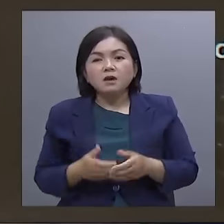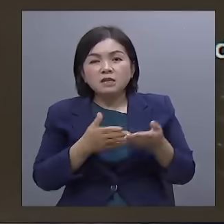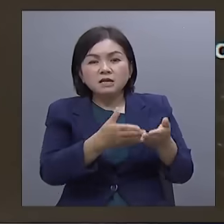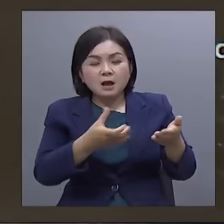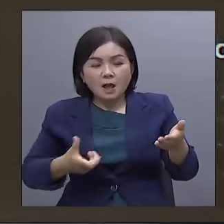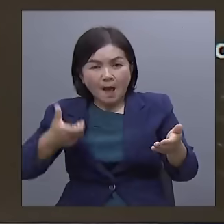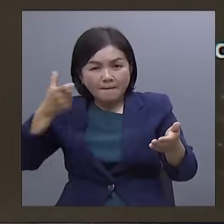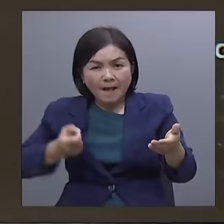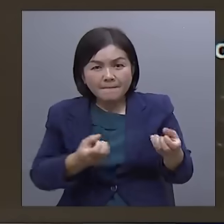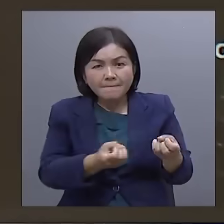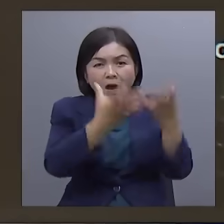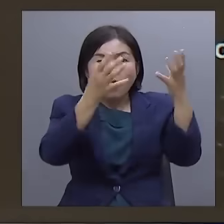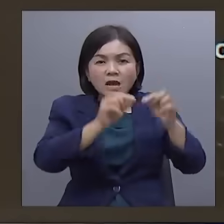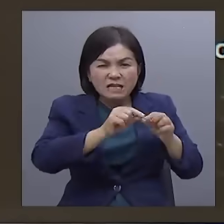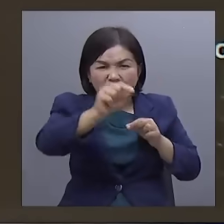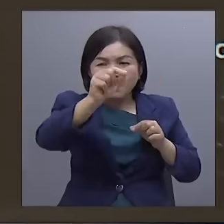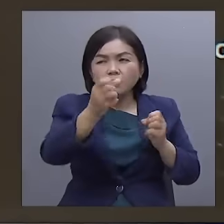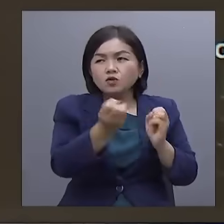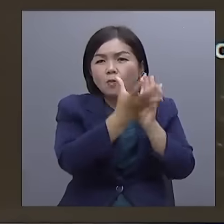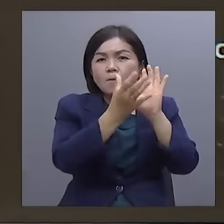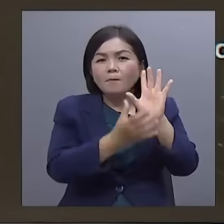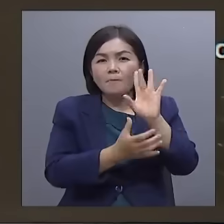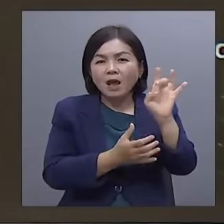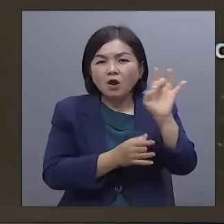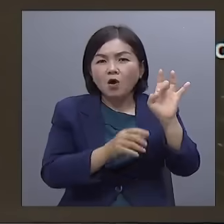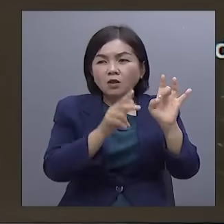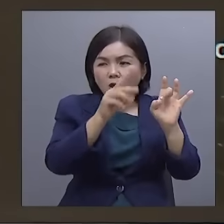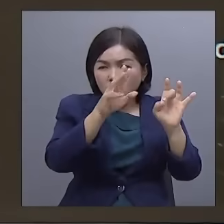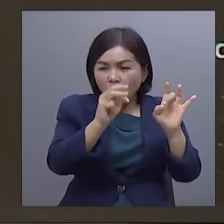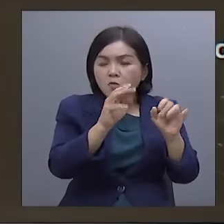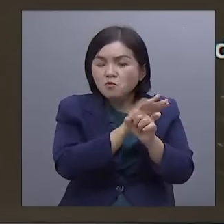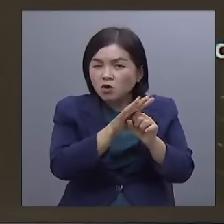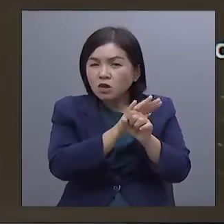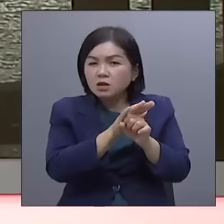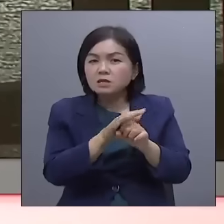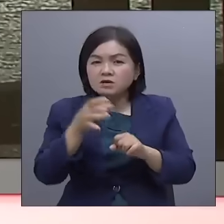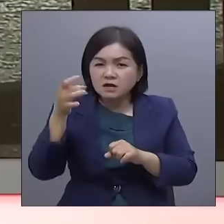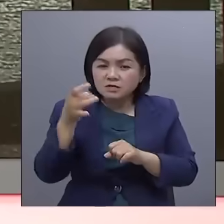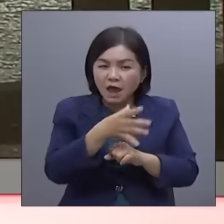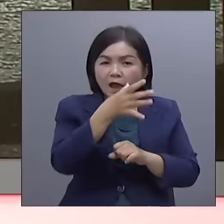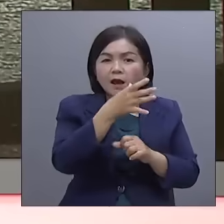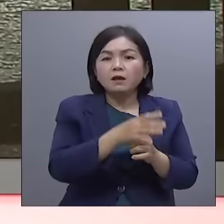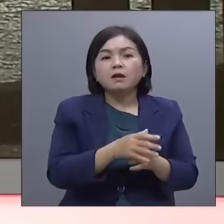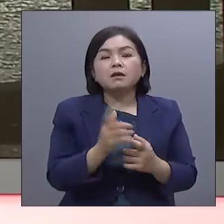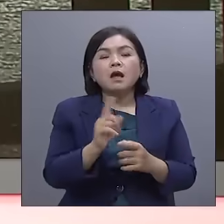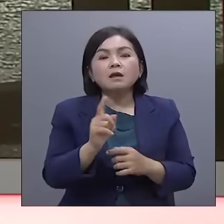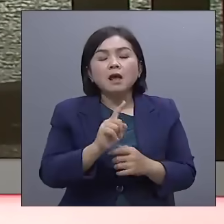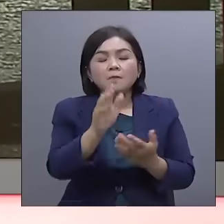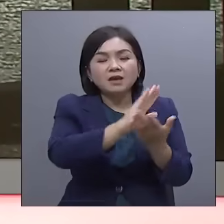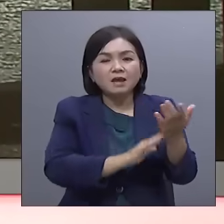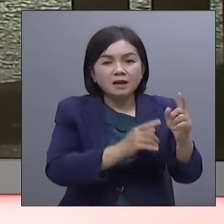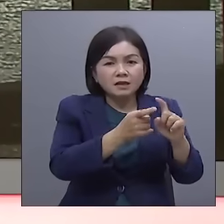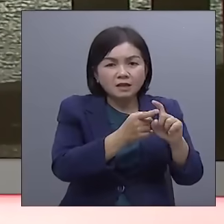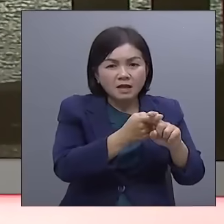เนี่ยสูงสุดถึง 800กิโลเมตรนะคะระยะทางเท่านี้เพียงพอต่อการโจมตีเป้าหมายในใครมีค่ะโดยรัสเซียเค้าระบุว่า